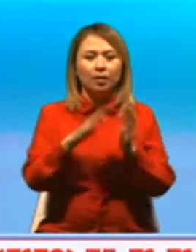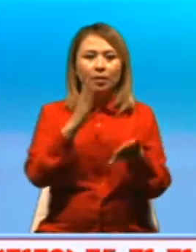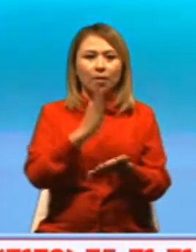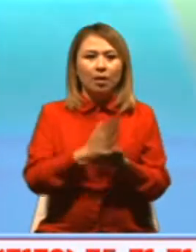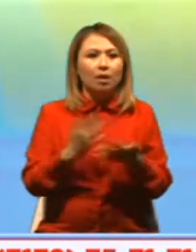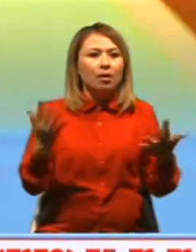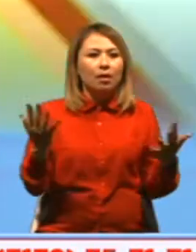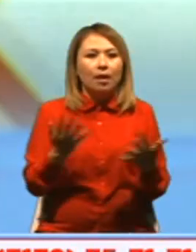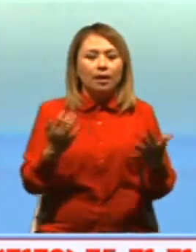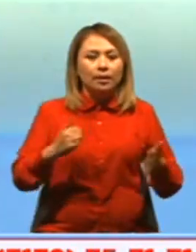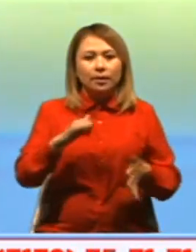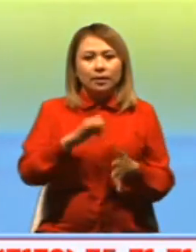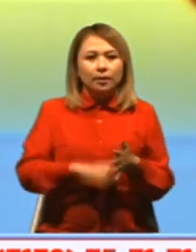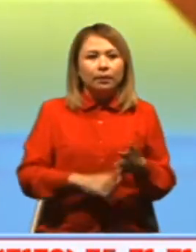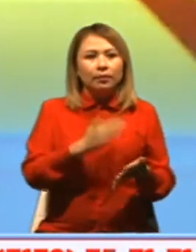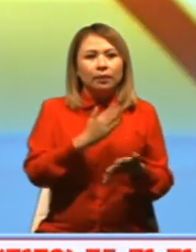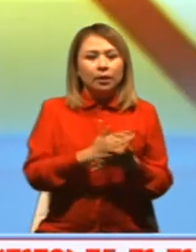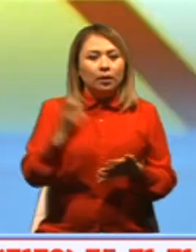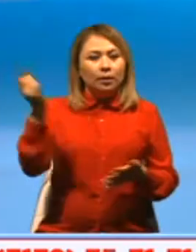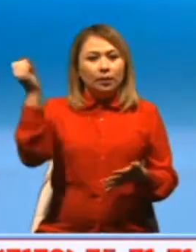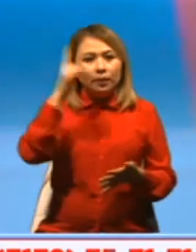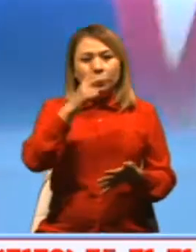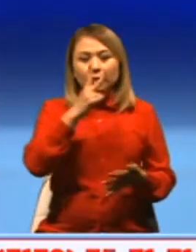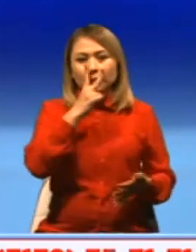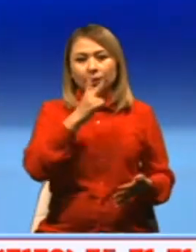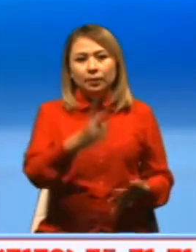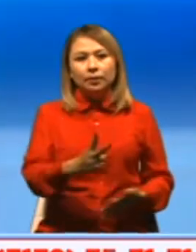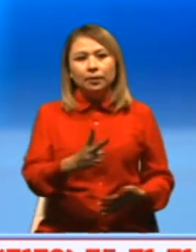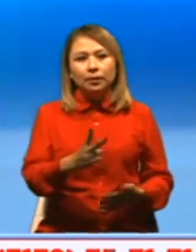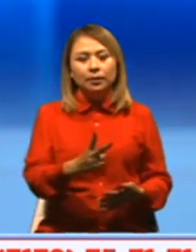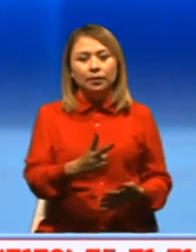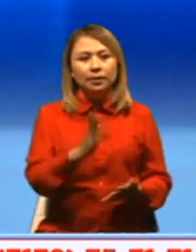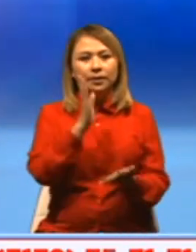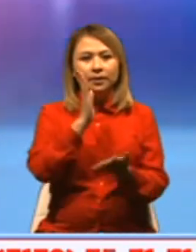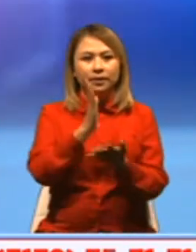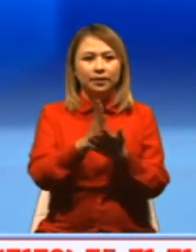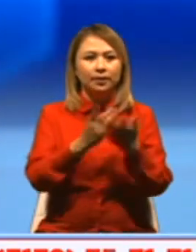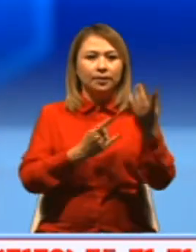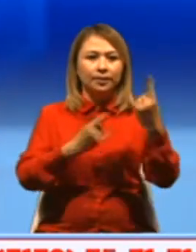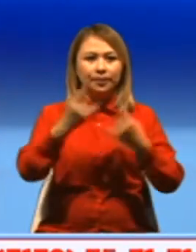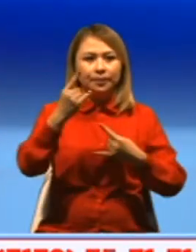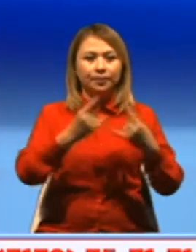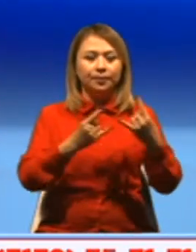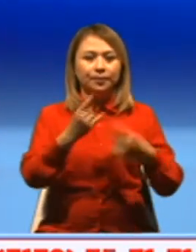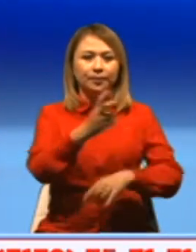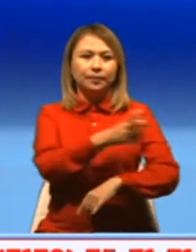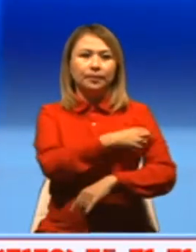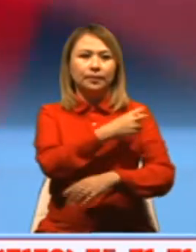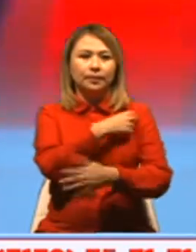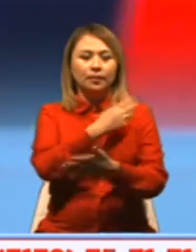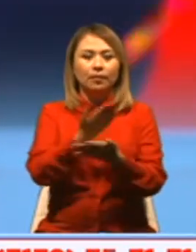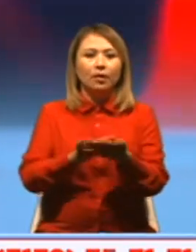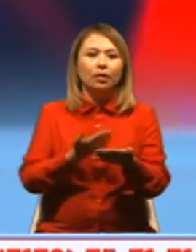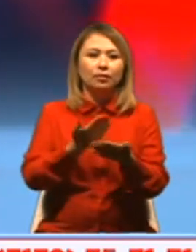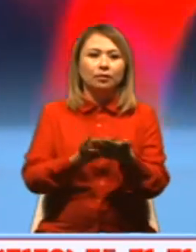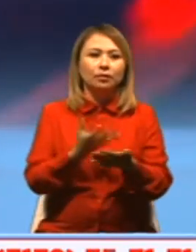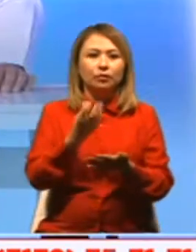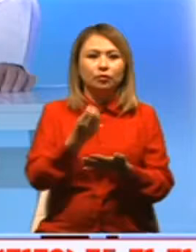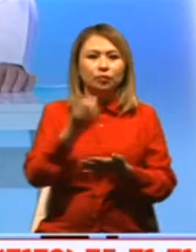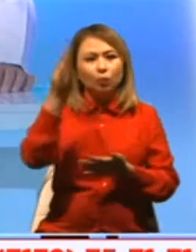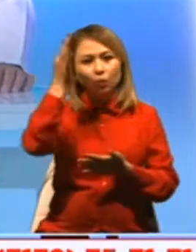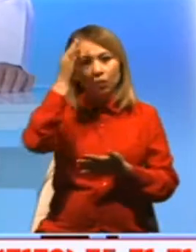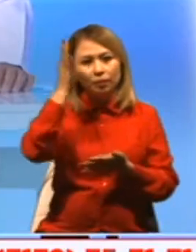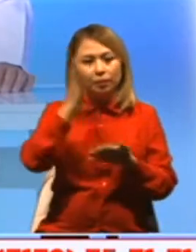не себеп болады? Алдымен бейне материалға назар салайық, ал біз тікелей эфирде өздеріңізге теледәрігер кеңес беретін тағы да